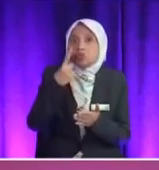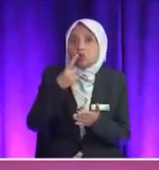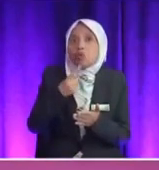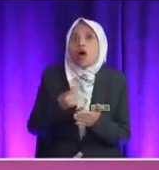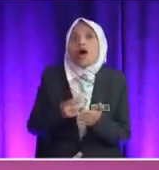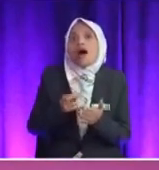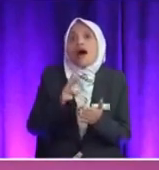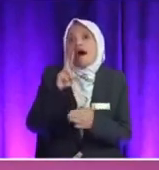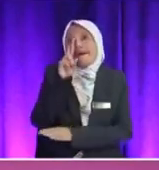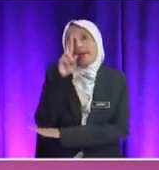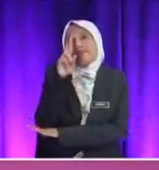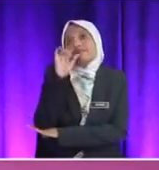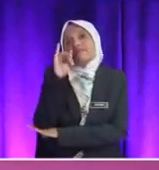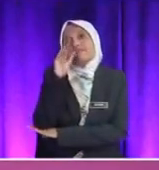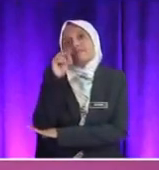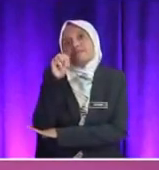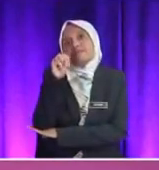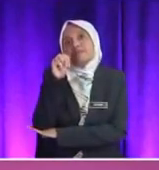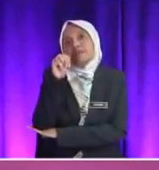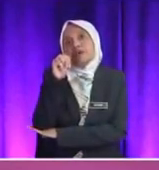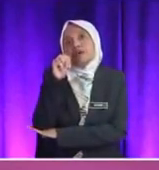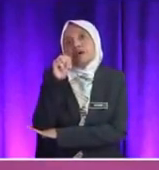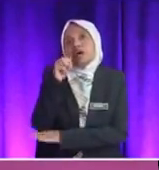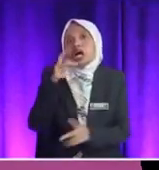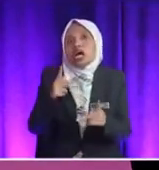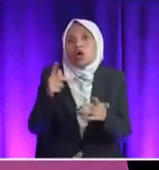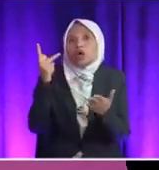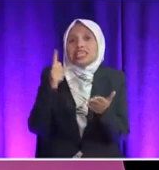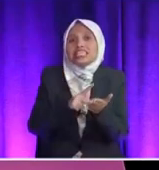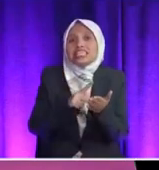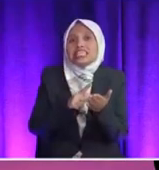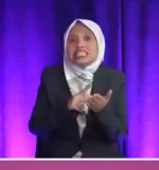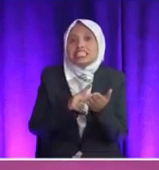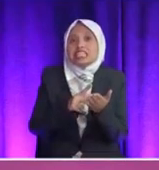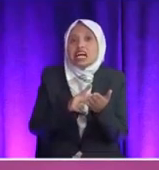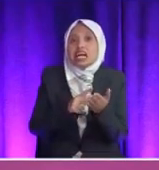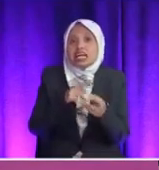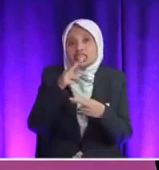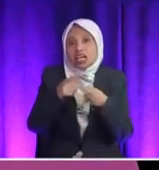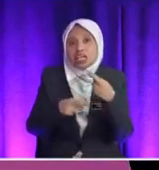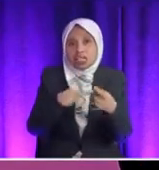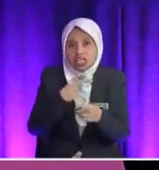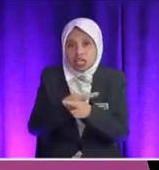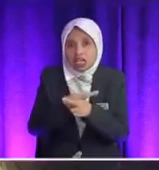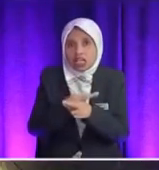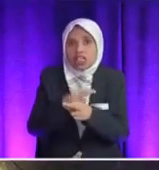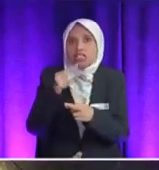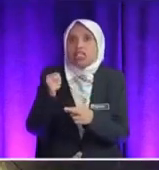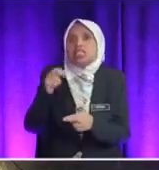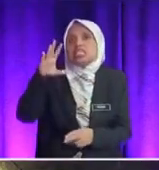Oke jangan gunung sekali untuk kayak kayak bakal inget Taya nanti span span ini dia akan tercampur bulu